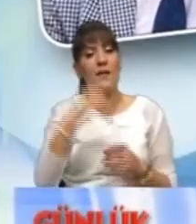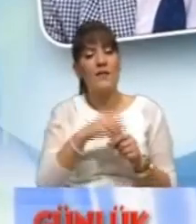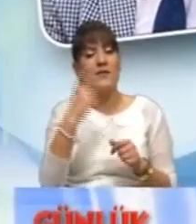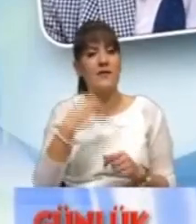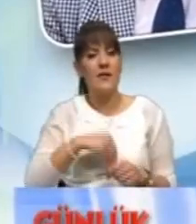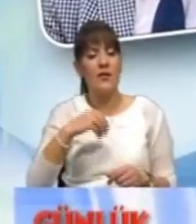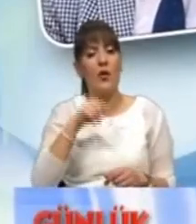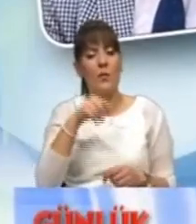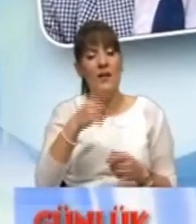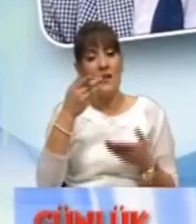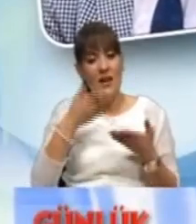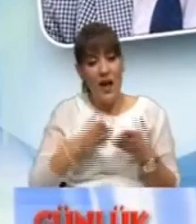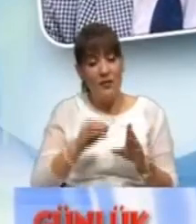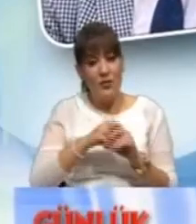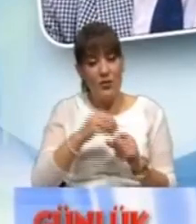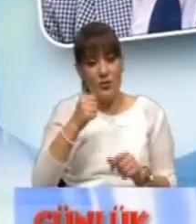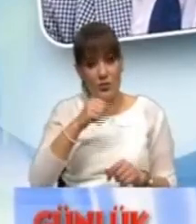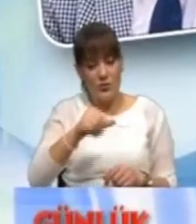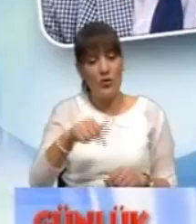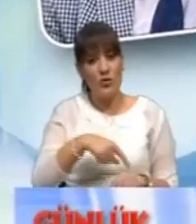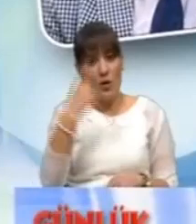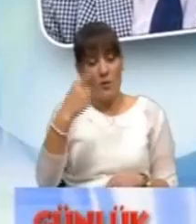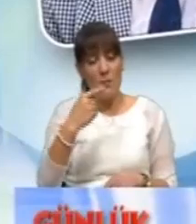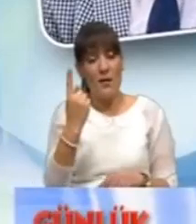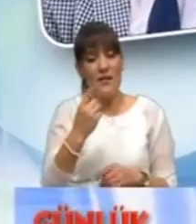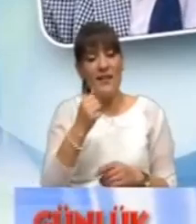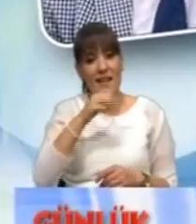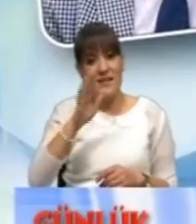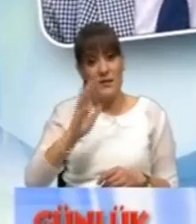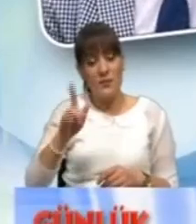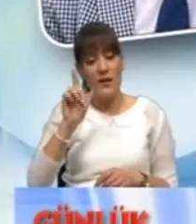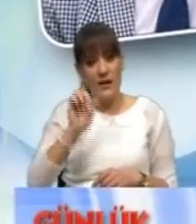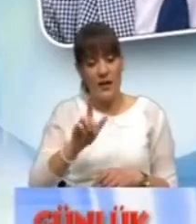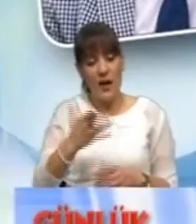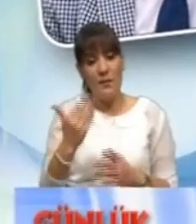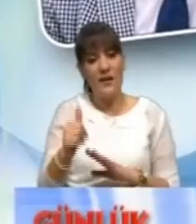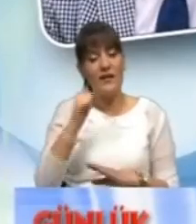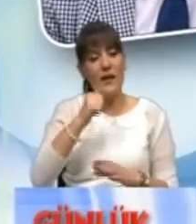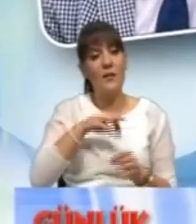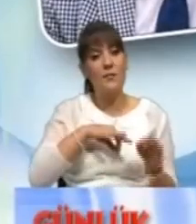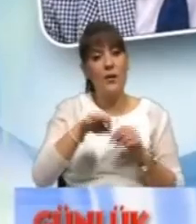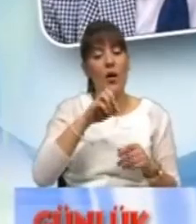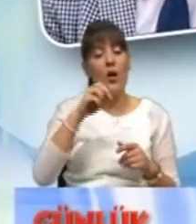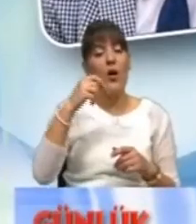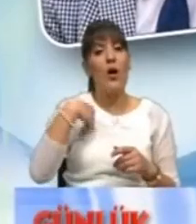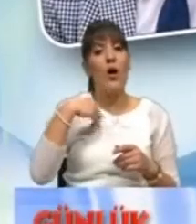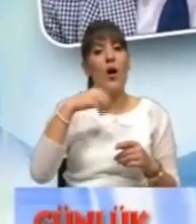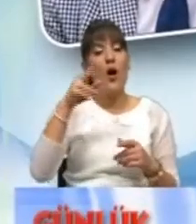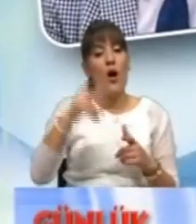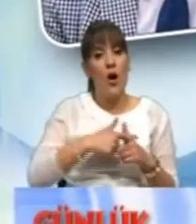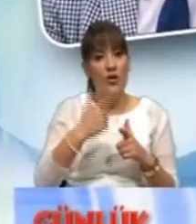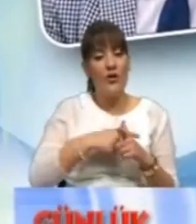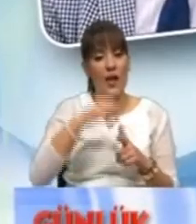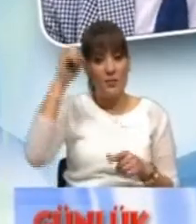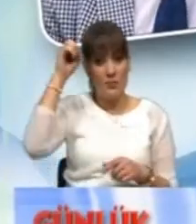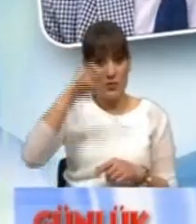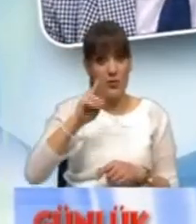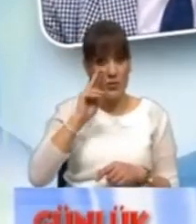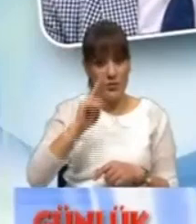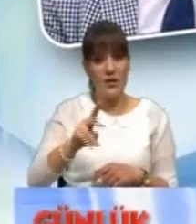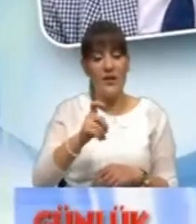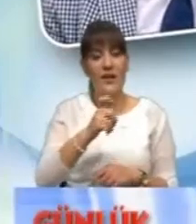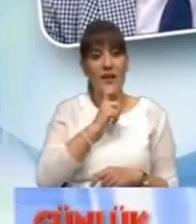bir kumsalda yavru normal bir şekilde denize gitmesi gerekirken ama geri plandaki otellerin projeksiyonlarını görürse de